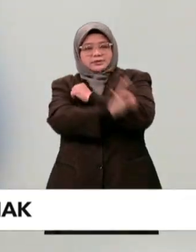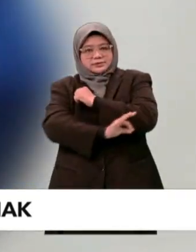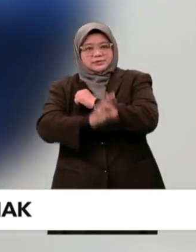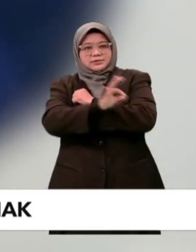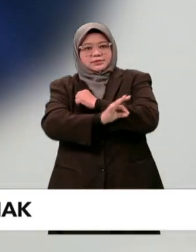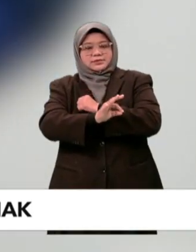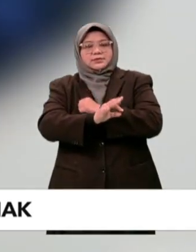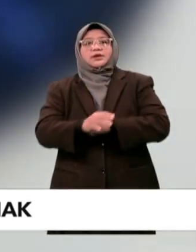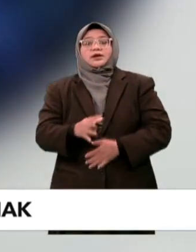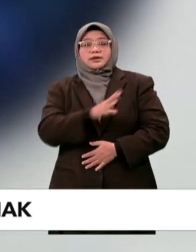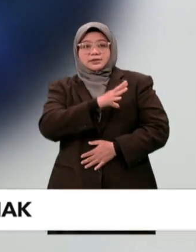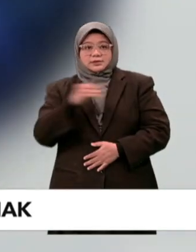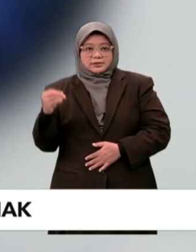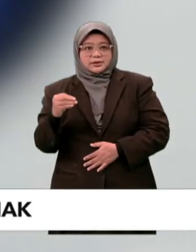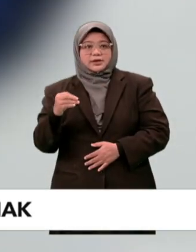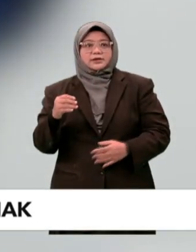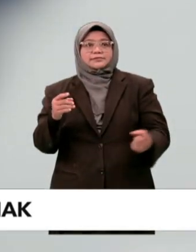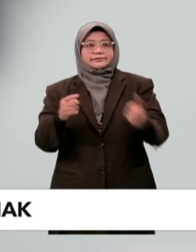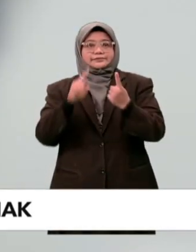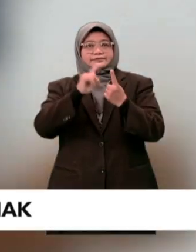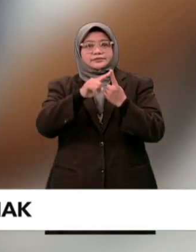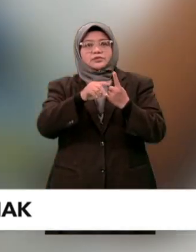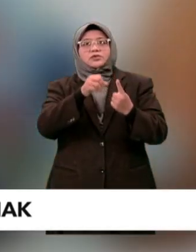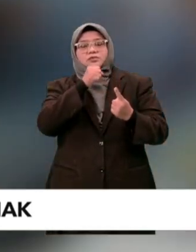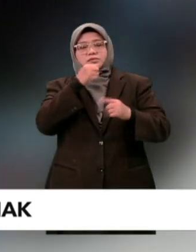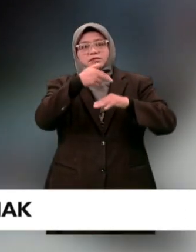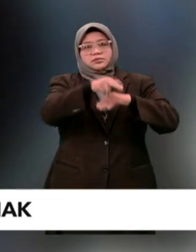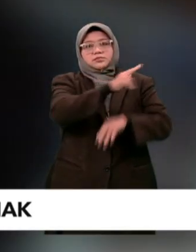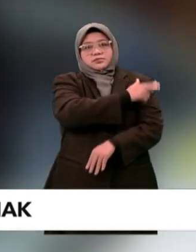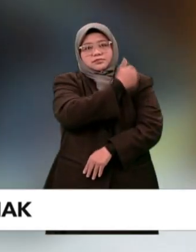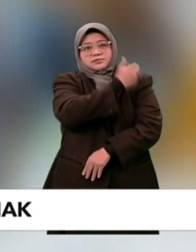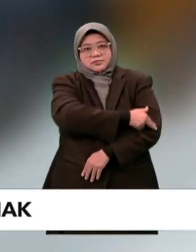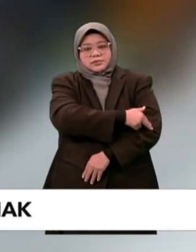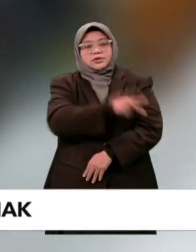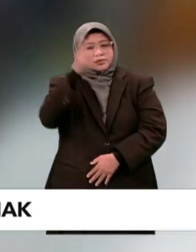telah dirujuk ke hospital raja perempuan